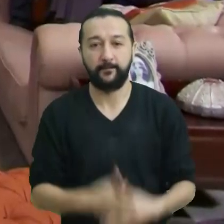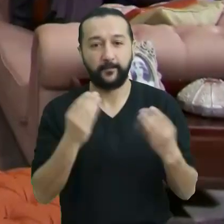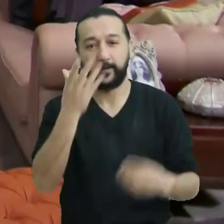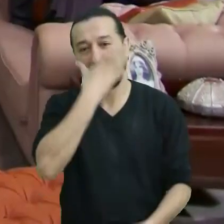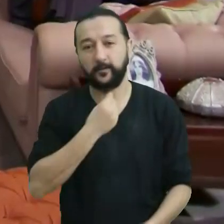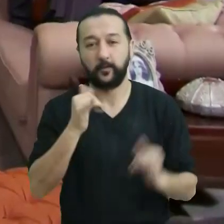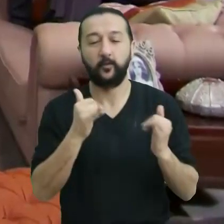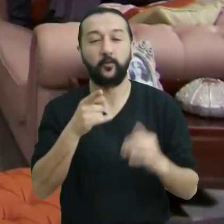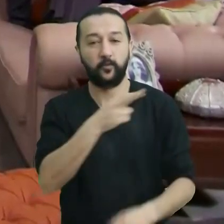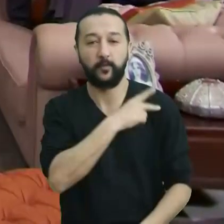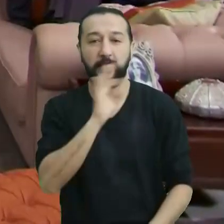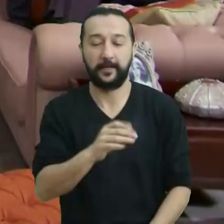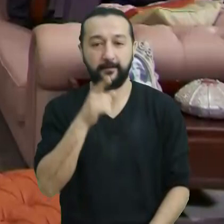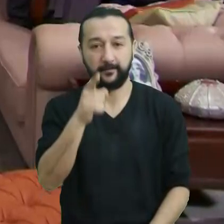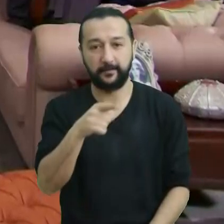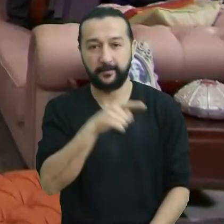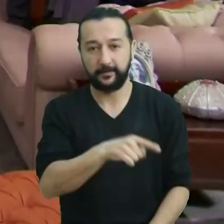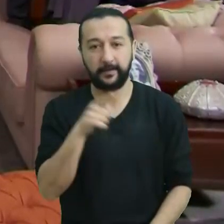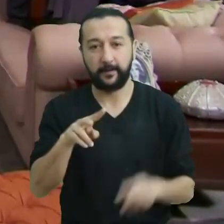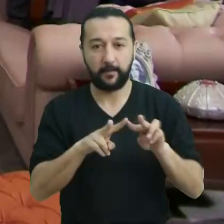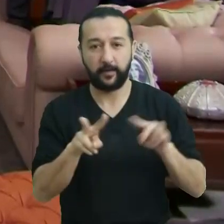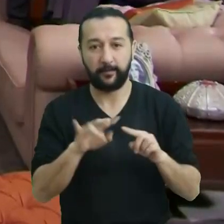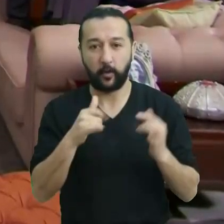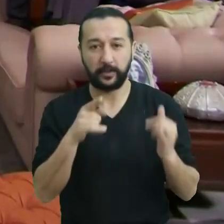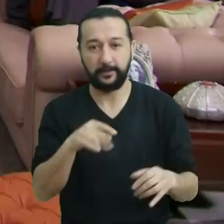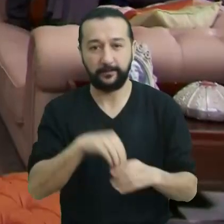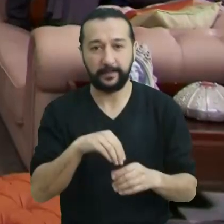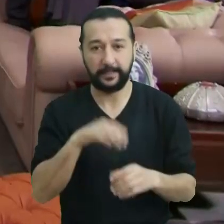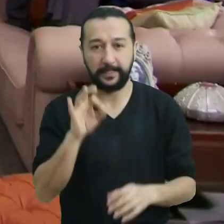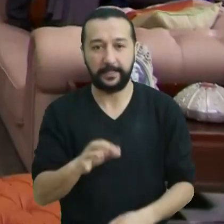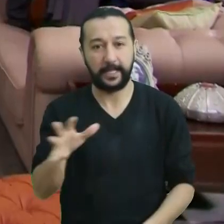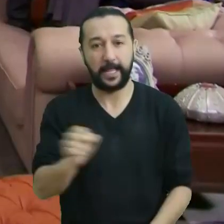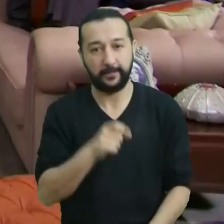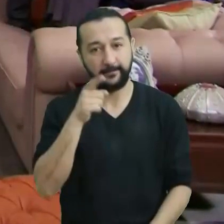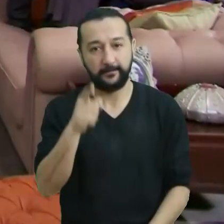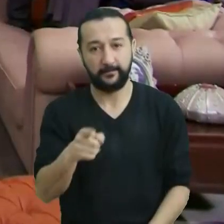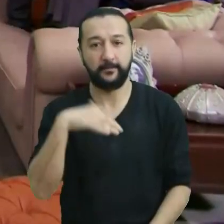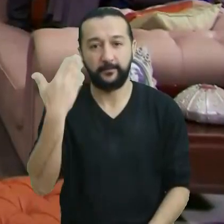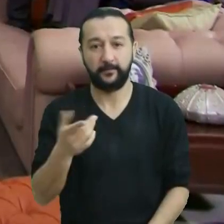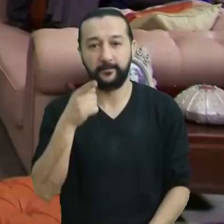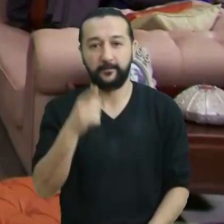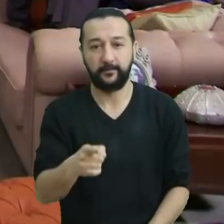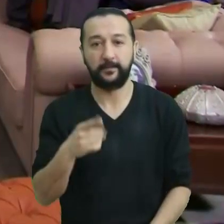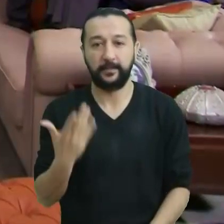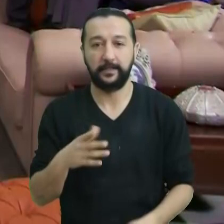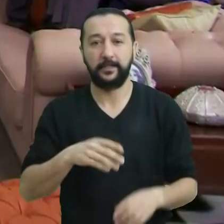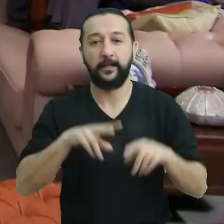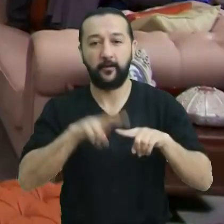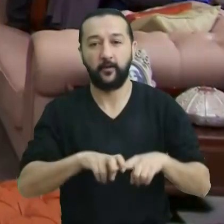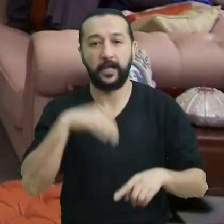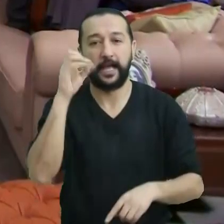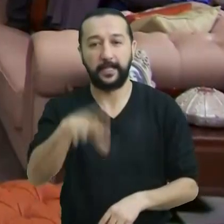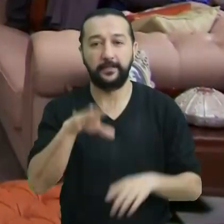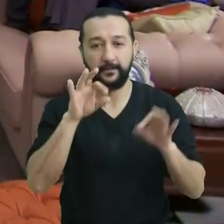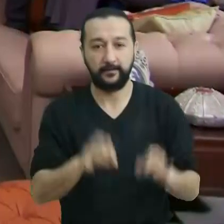Çok güzel bana. Yoksa Mahmut Kemal'in oyuncaklarından birini aldınız. Ondan sonra kanepenin